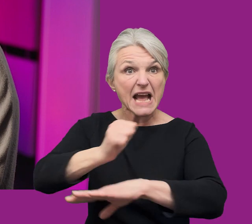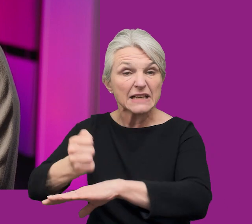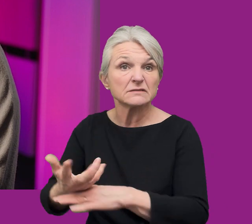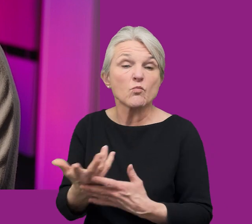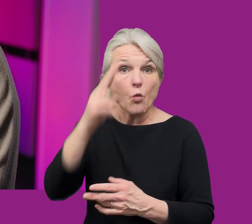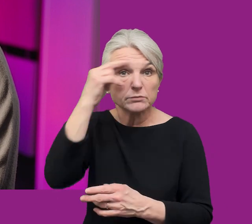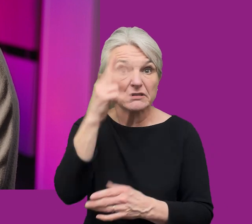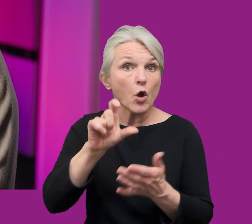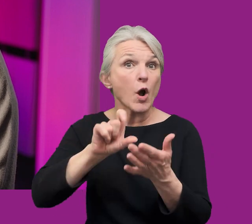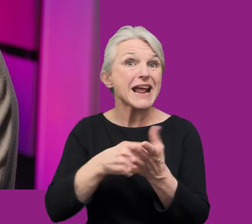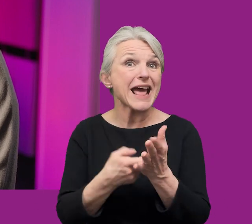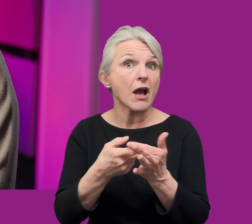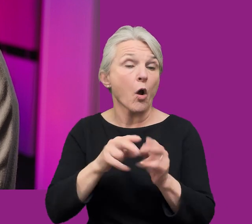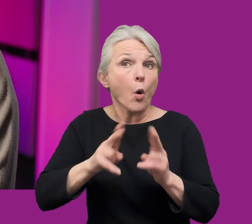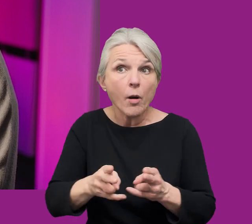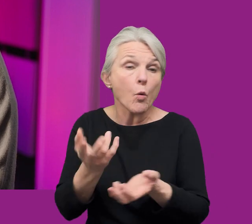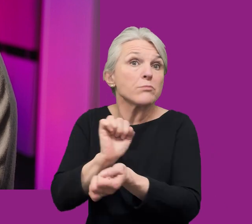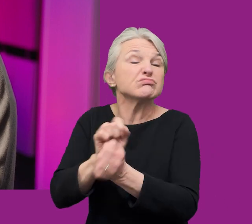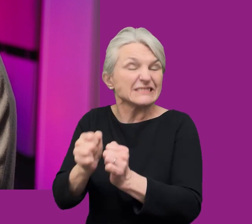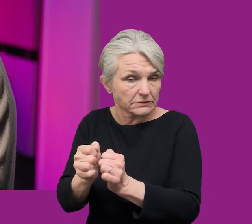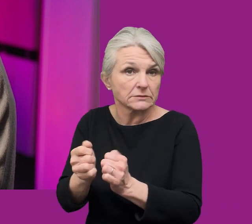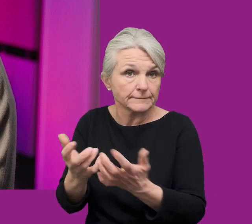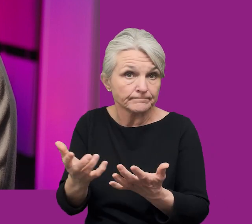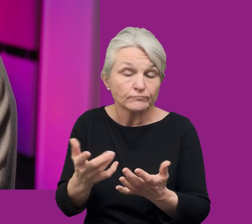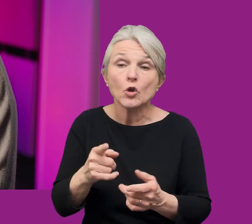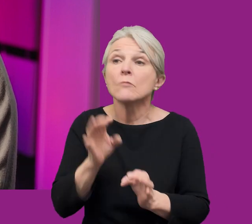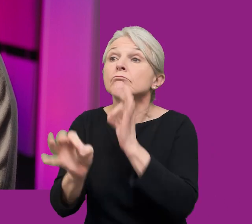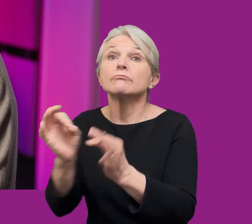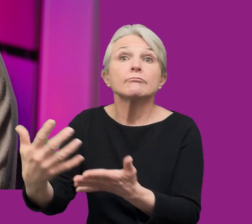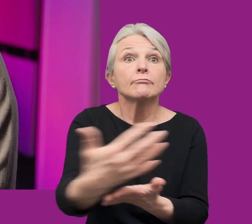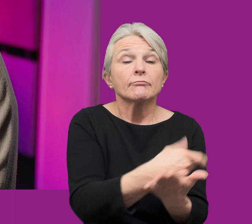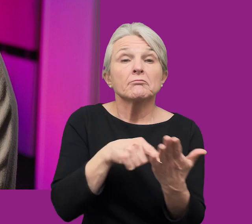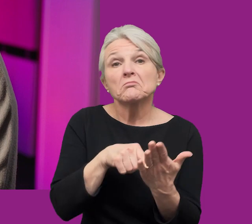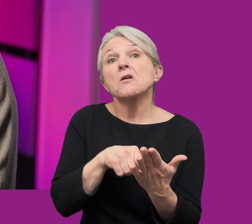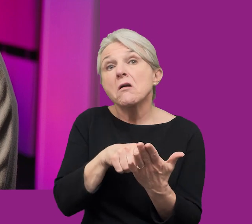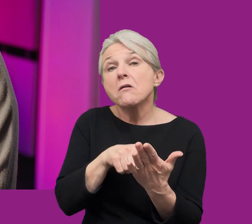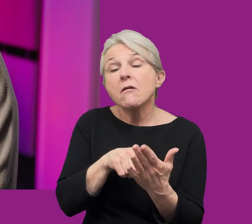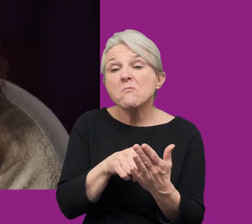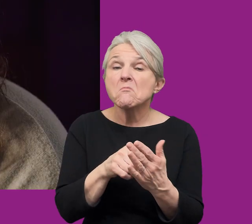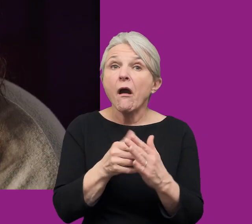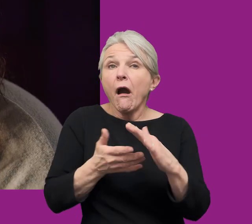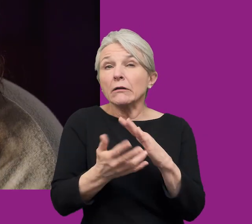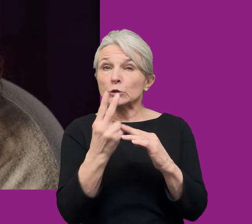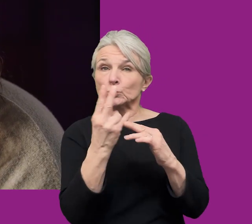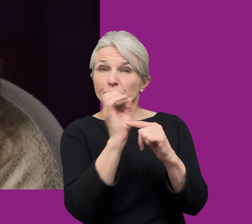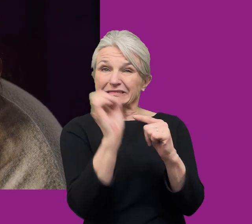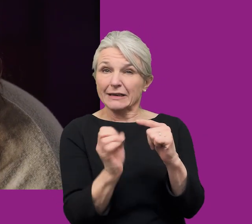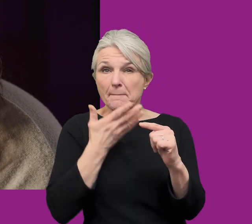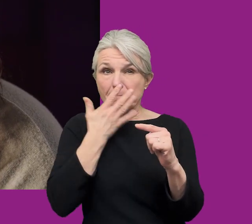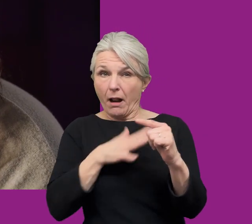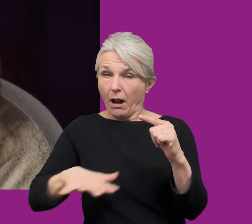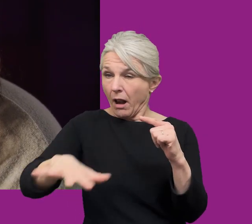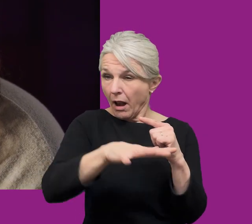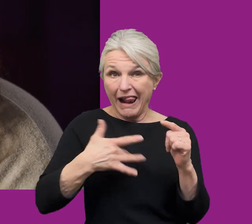ganlyniadau Cyfrifiad 2021, gallwn weld bod ychydig dan 2% o bobl yn byw mewn sefydliadau cymunedol, ac roedd tua hanner o